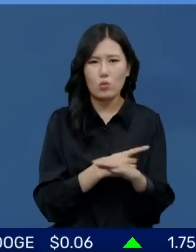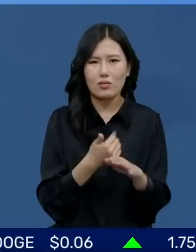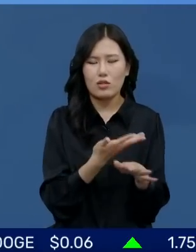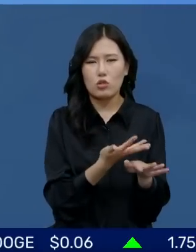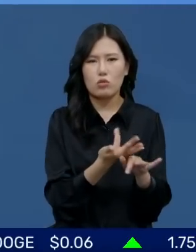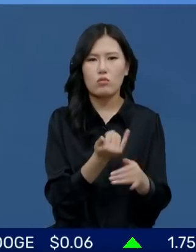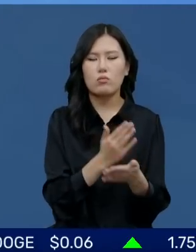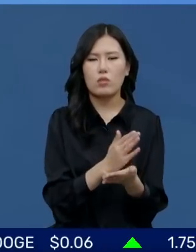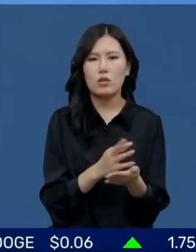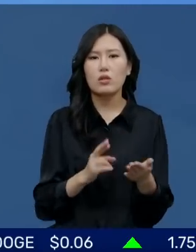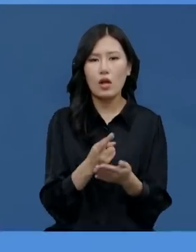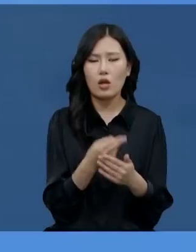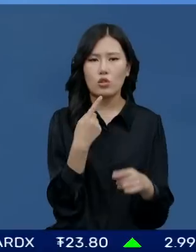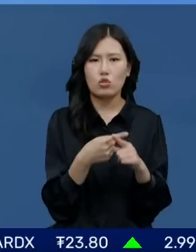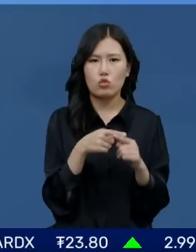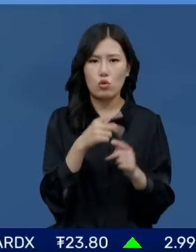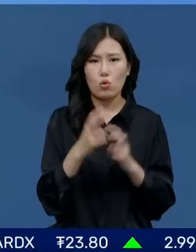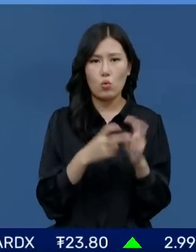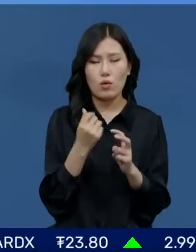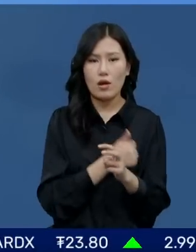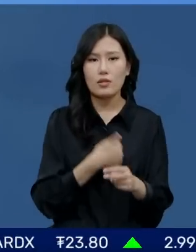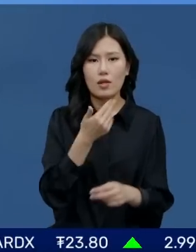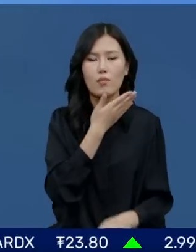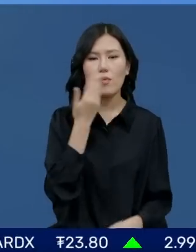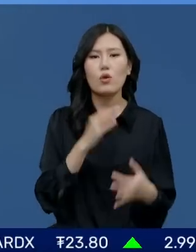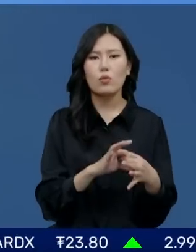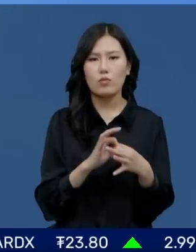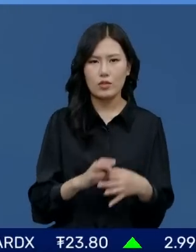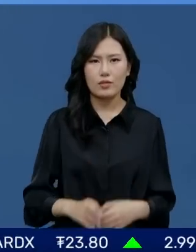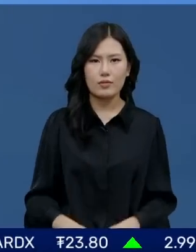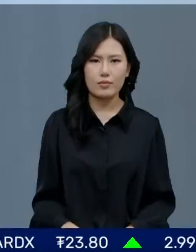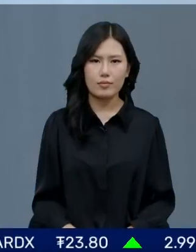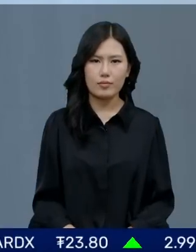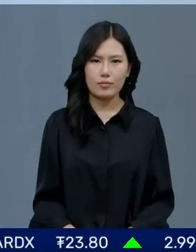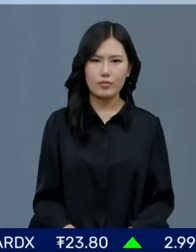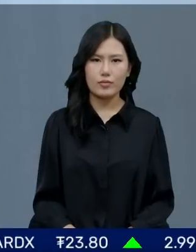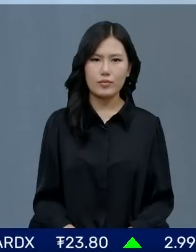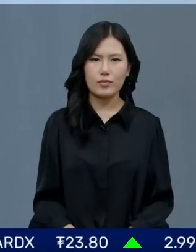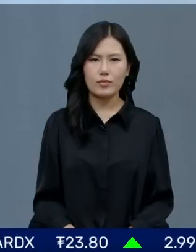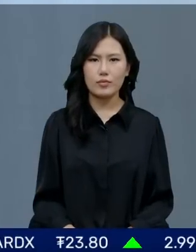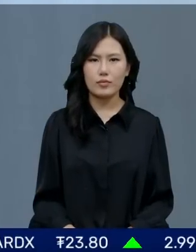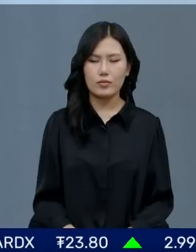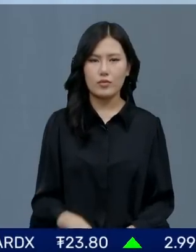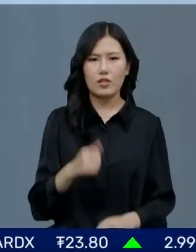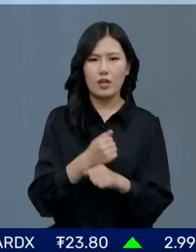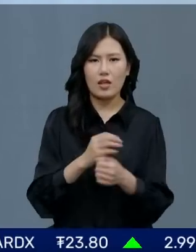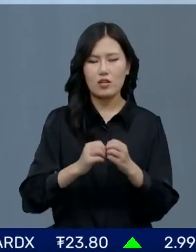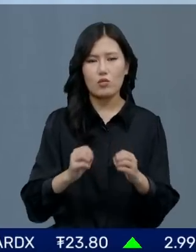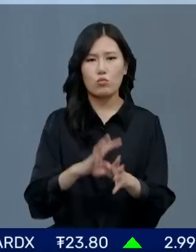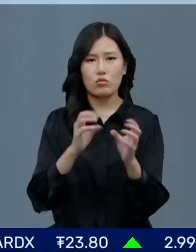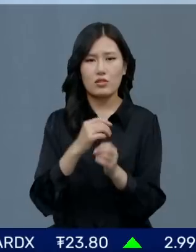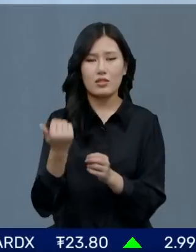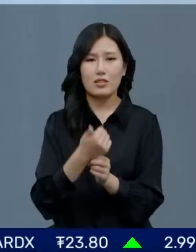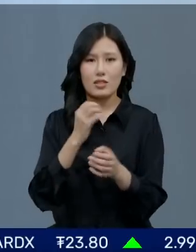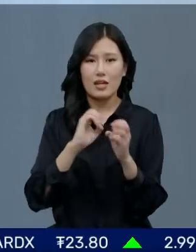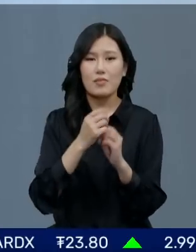ахуйн боловсруулах үйлдвэр хангалтгүй байдагтай холбоотой гэдгийг хэлж байгаа юм а. Бүтэмж нь доктортой байхын тулд бид нэг ажиллах орчин